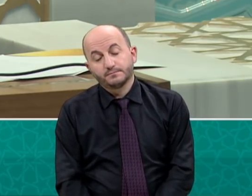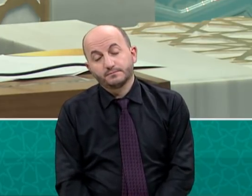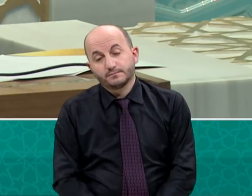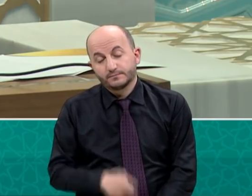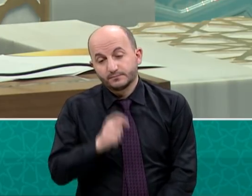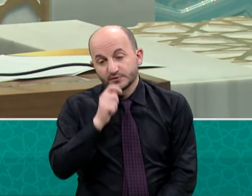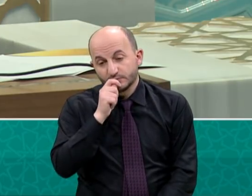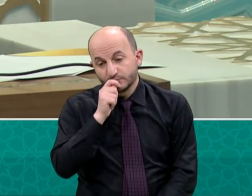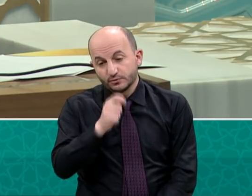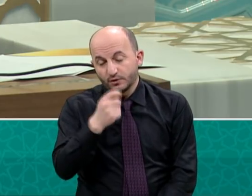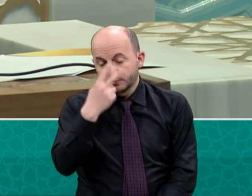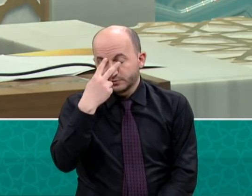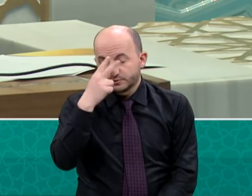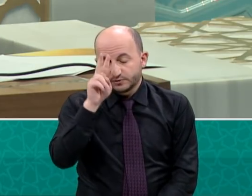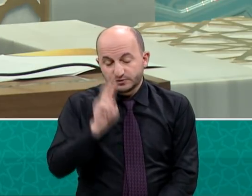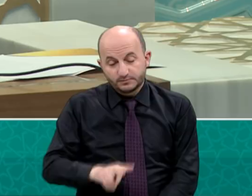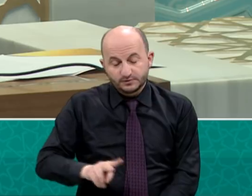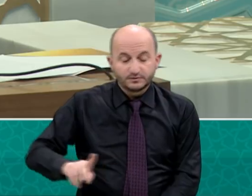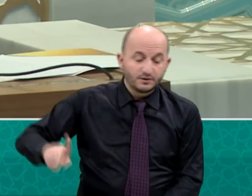Misak, Allah-u Teala